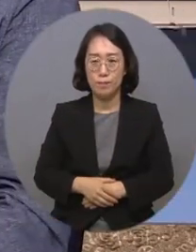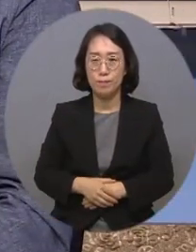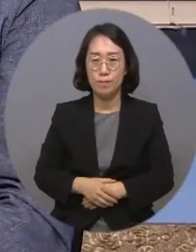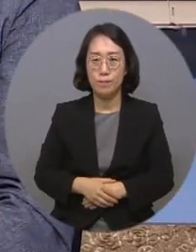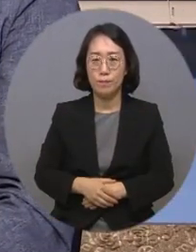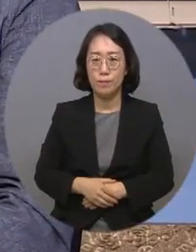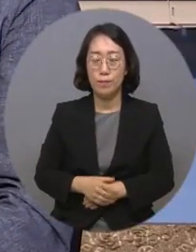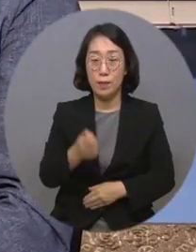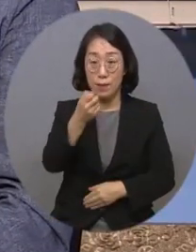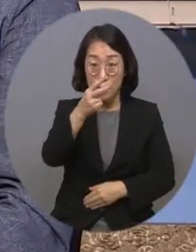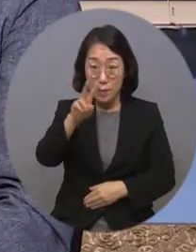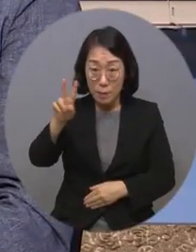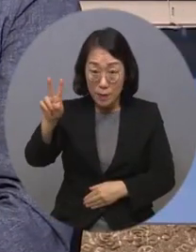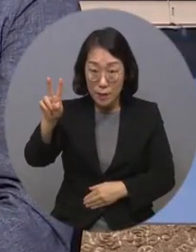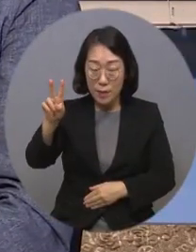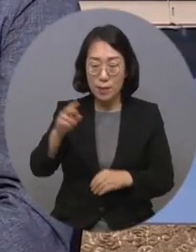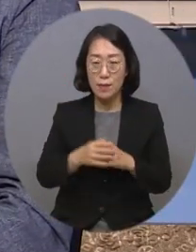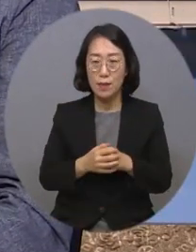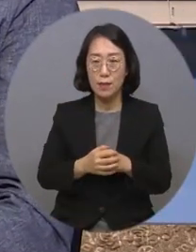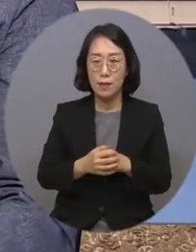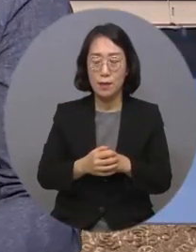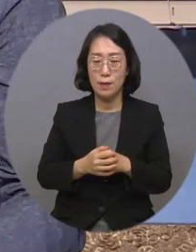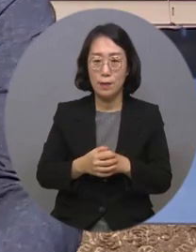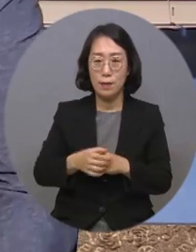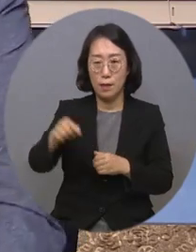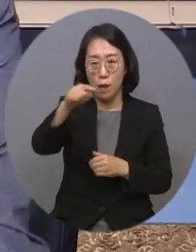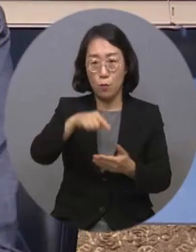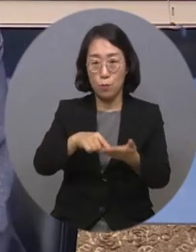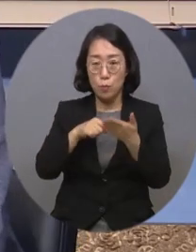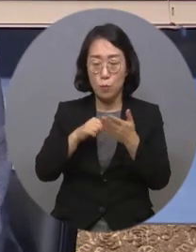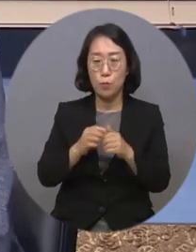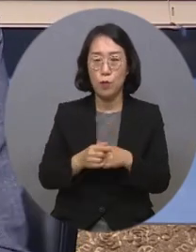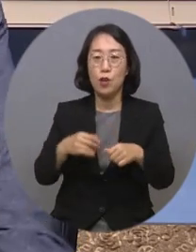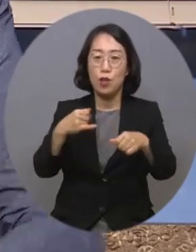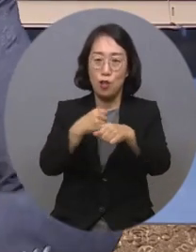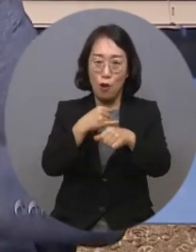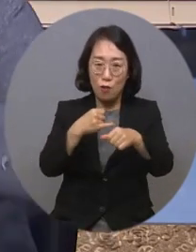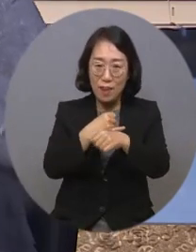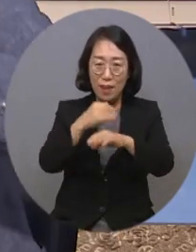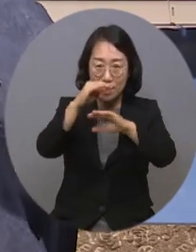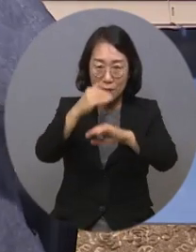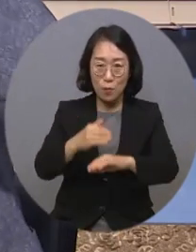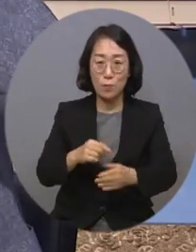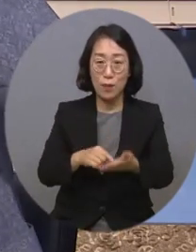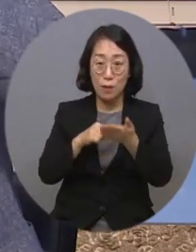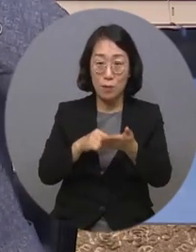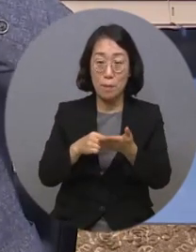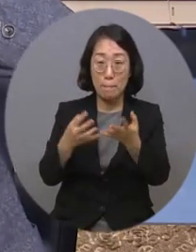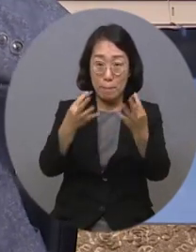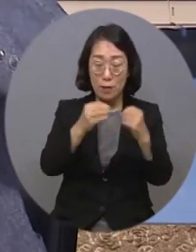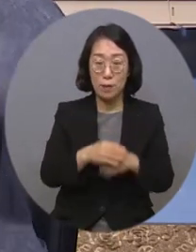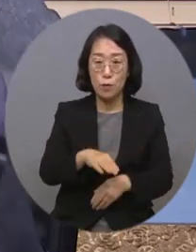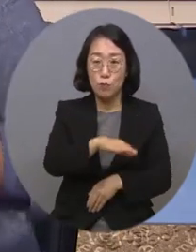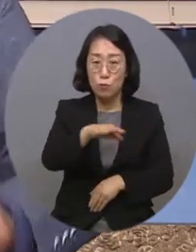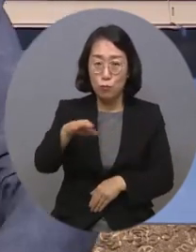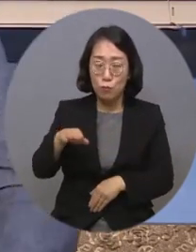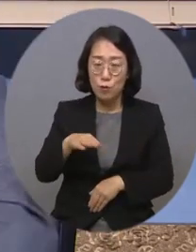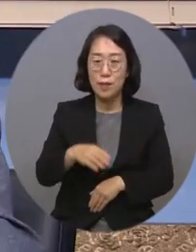그 텔레비전, TV 프로그램 중에도 보면 그 연애 프로그램들이 많잖아요. 네. 그래서 우리나라